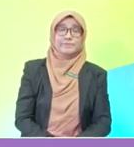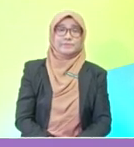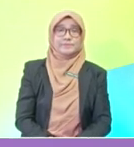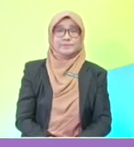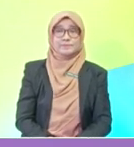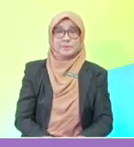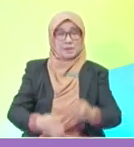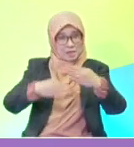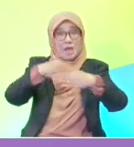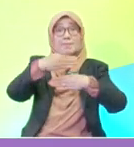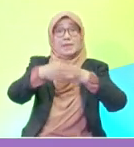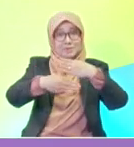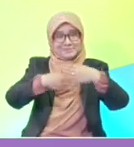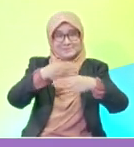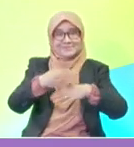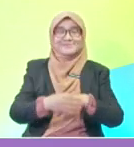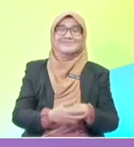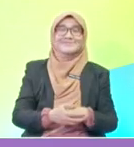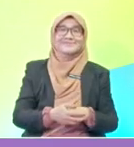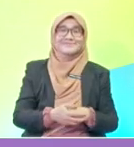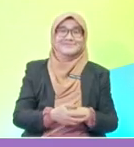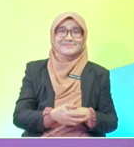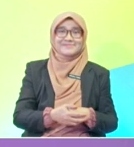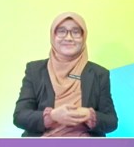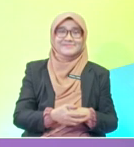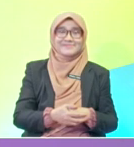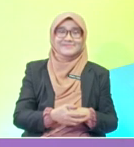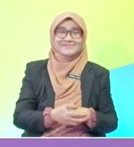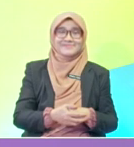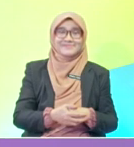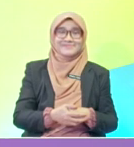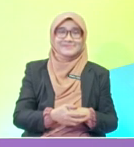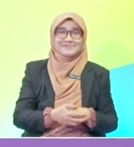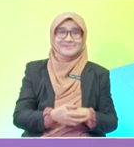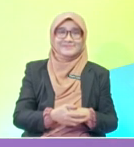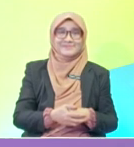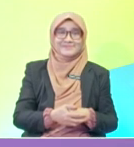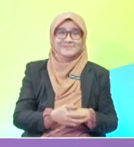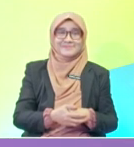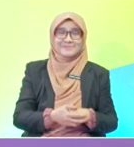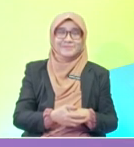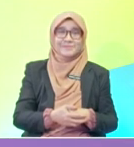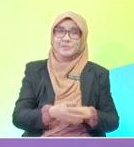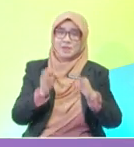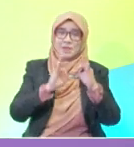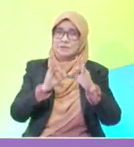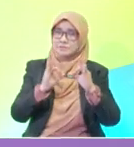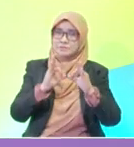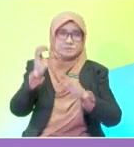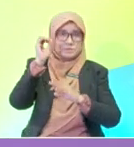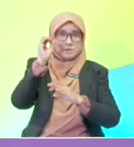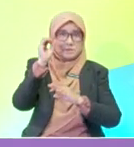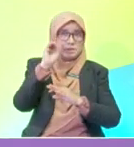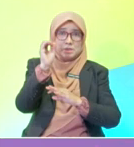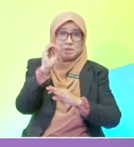Jadi kita balut cikgu ni. Ya, pandailah Abang Fizi ni. Okey, cikgu nak murid-murid kat rumah pun kalau tak ada pita pelekat, kita boleh warnakan